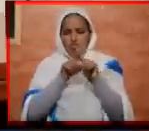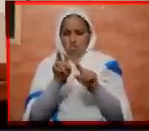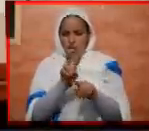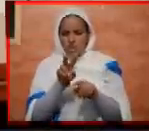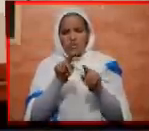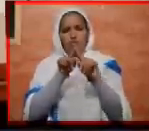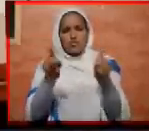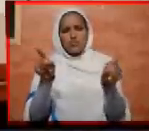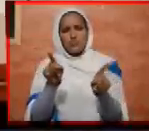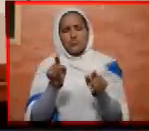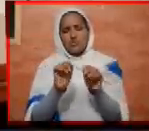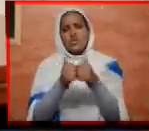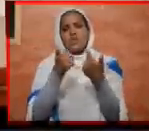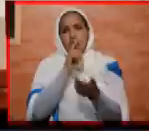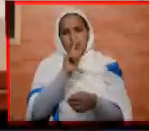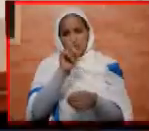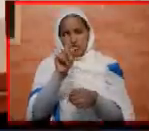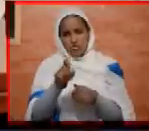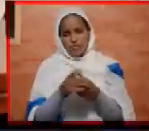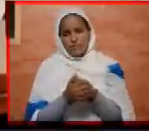የገጠሩ ትምህርት ቤት ምክንያቱም